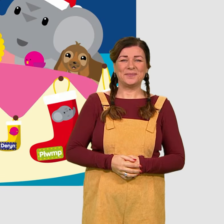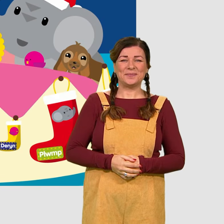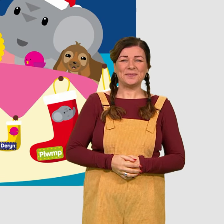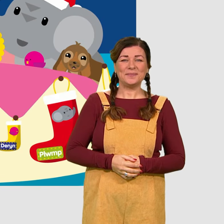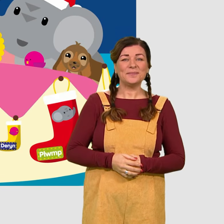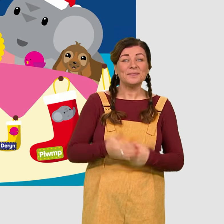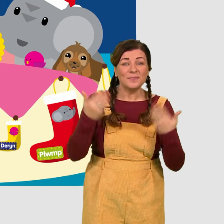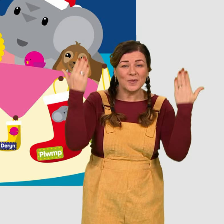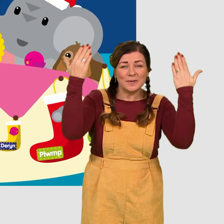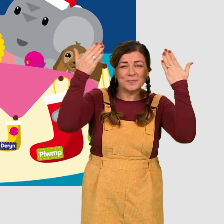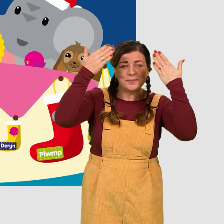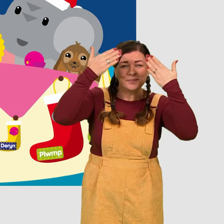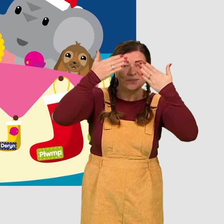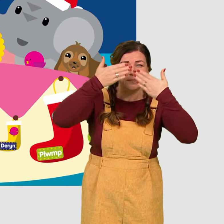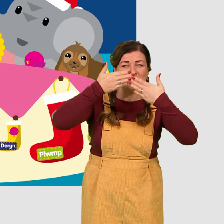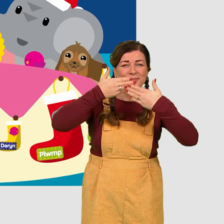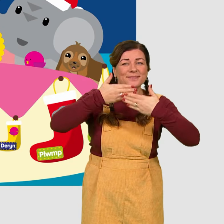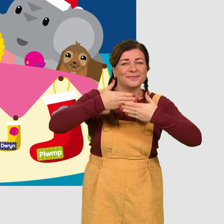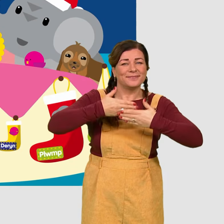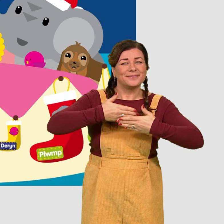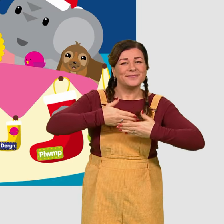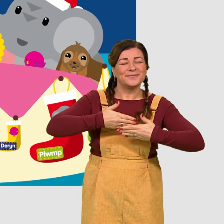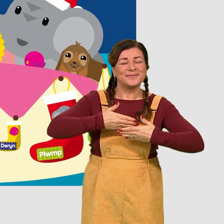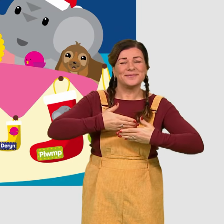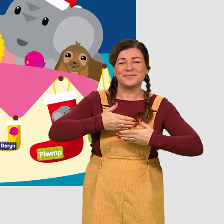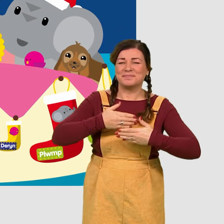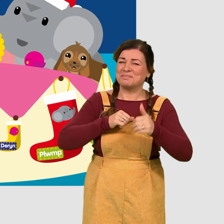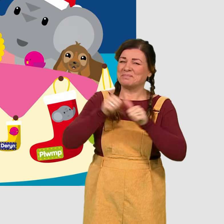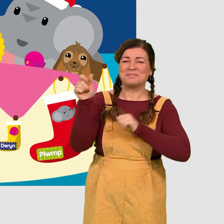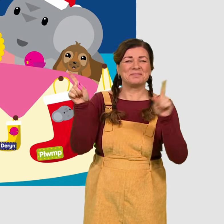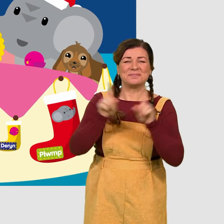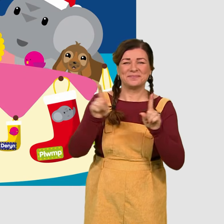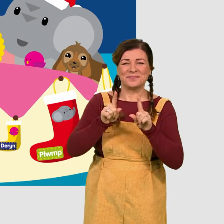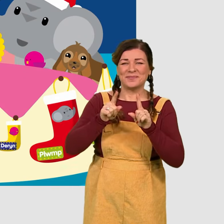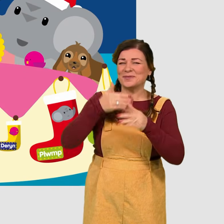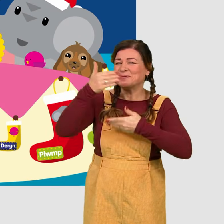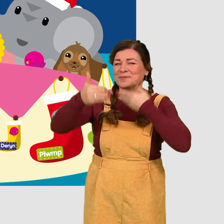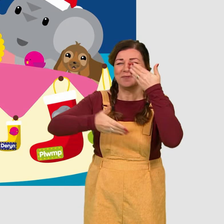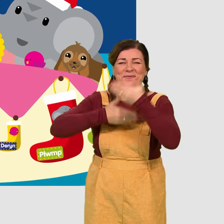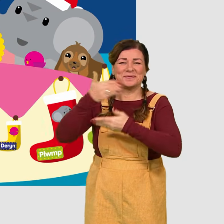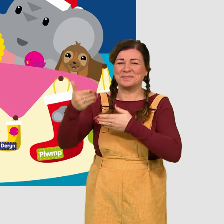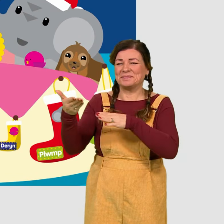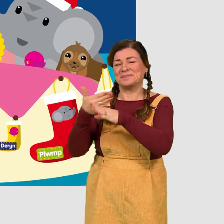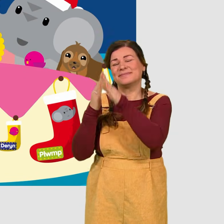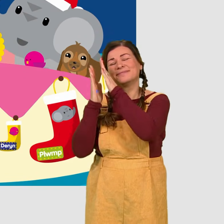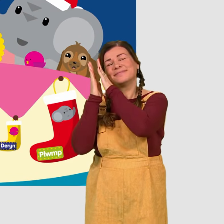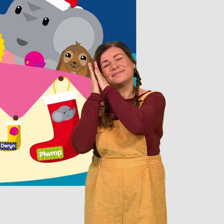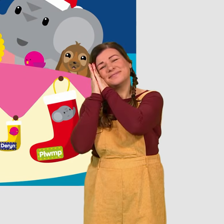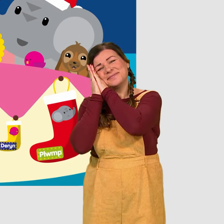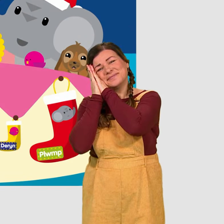Pan mae hi'n hwyr ac yn dechrau nosi, does dim byd gwell na chael stori fach cyn